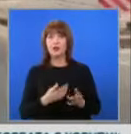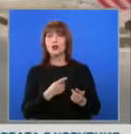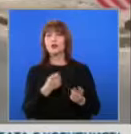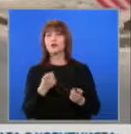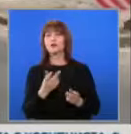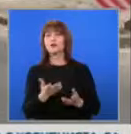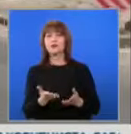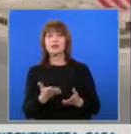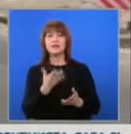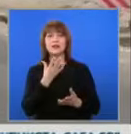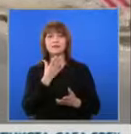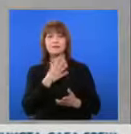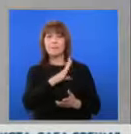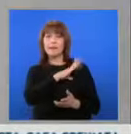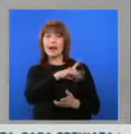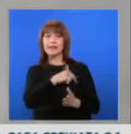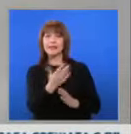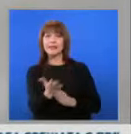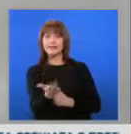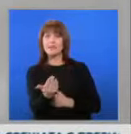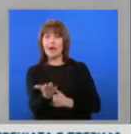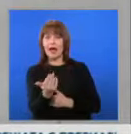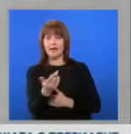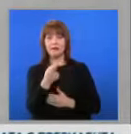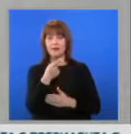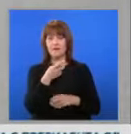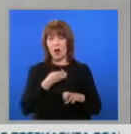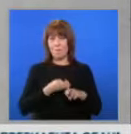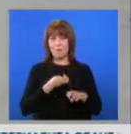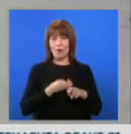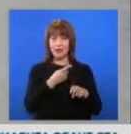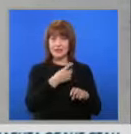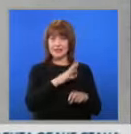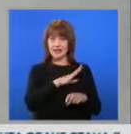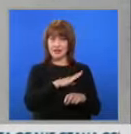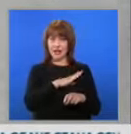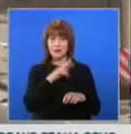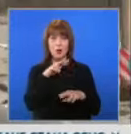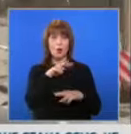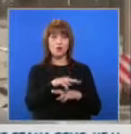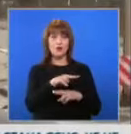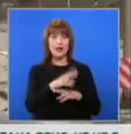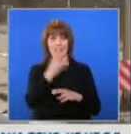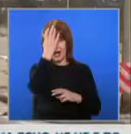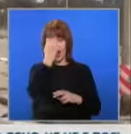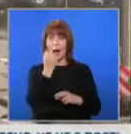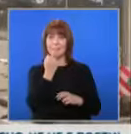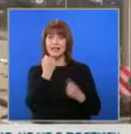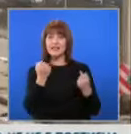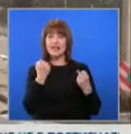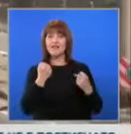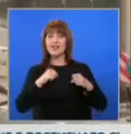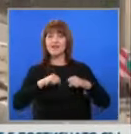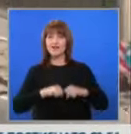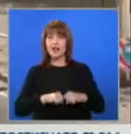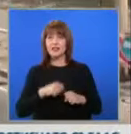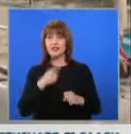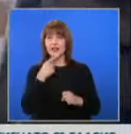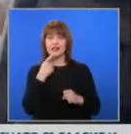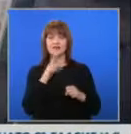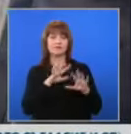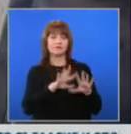Стотици палестинци бягат на юг след мащабната израелска операция в болницата Ал-Шифа в Газа. Контролираните от Хамас здравни власти съобщават за